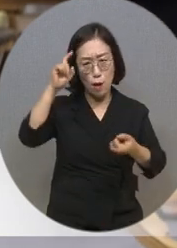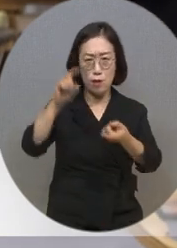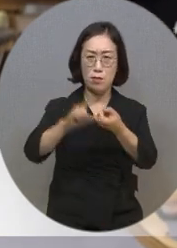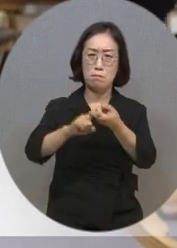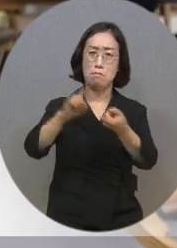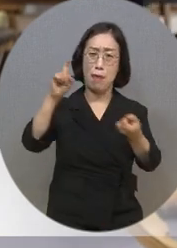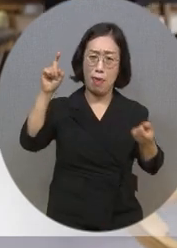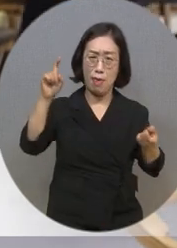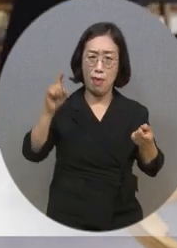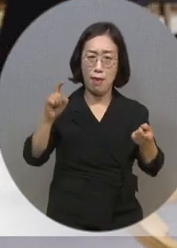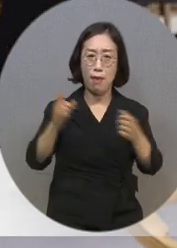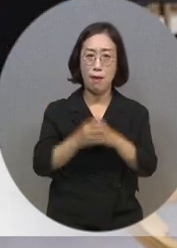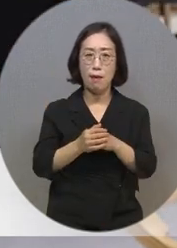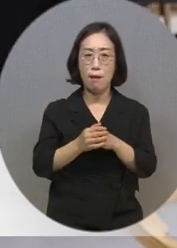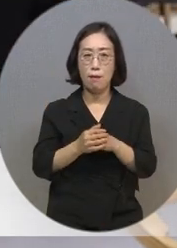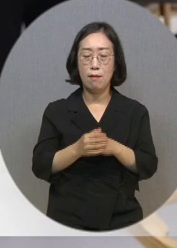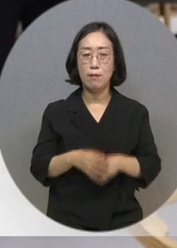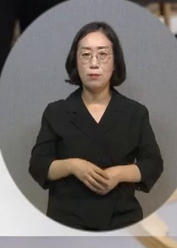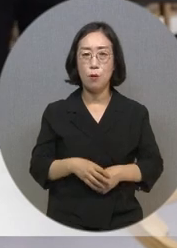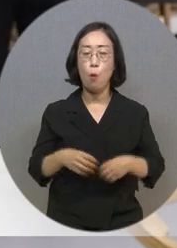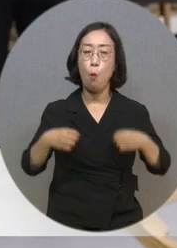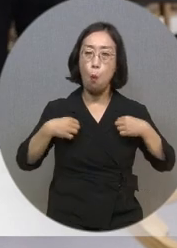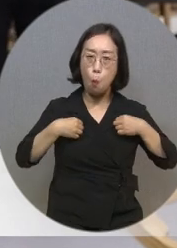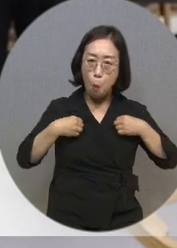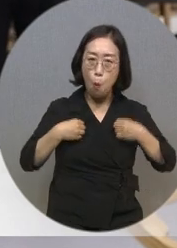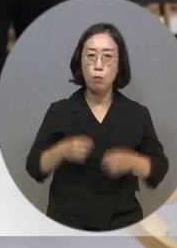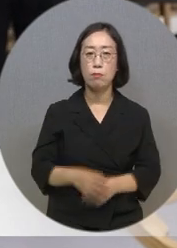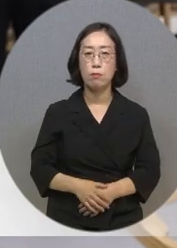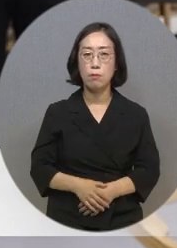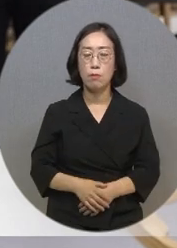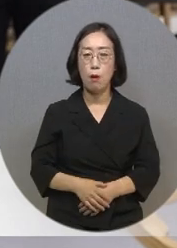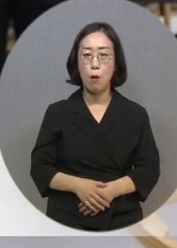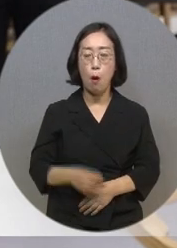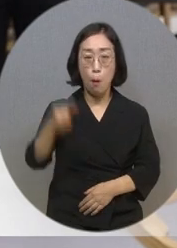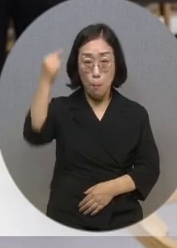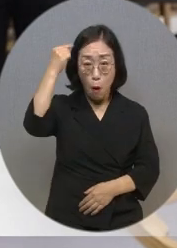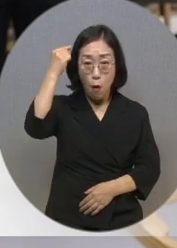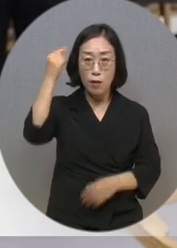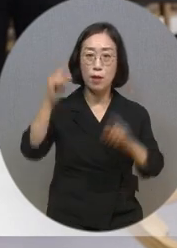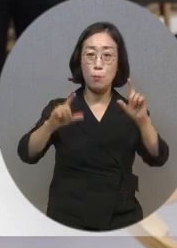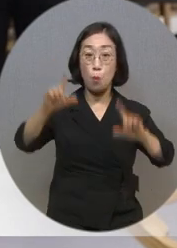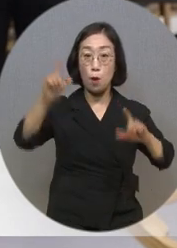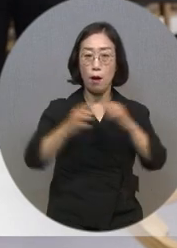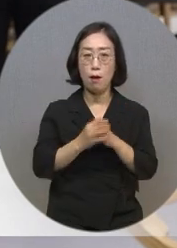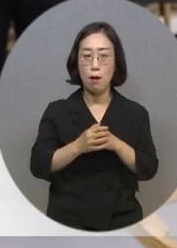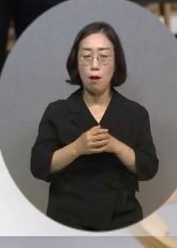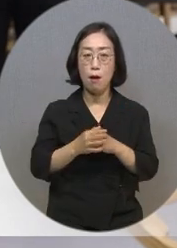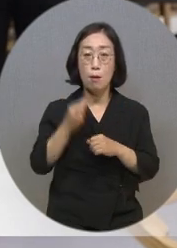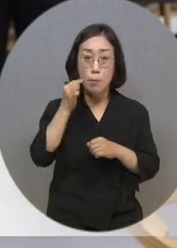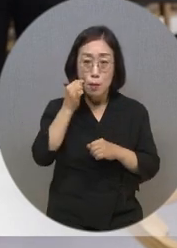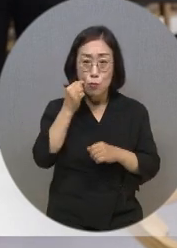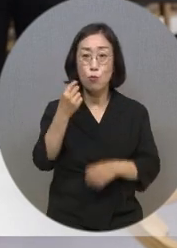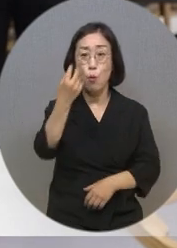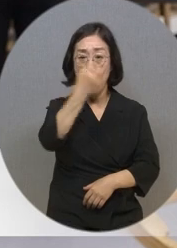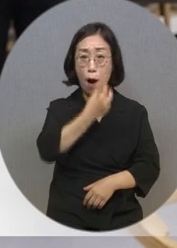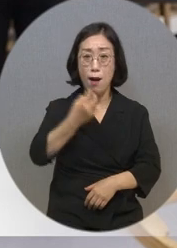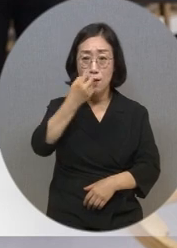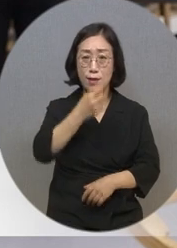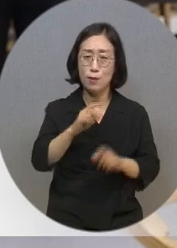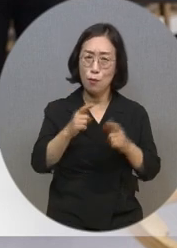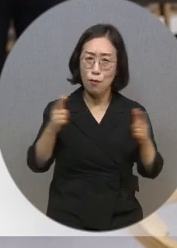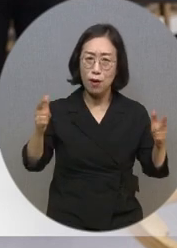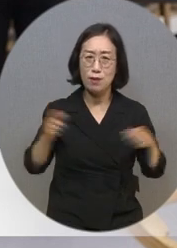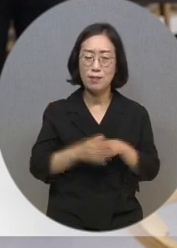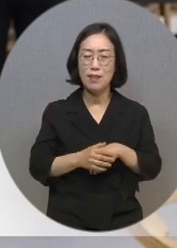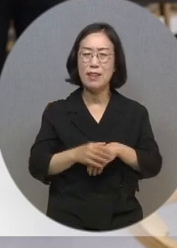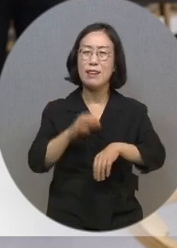됐었습니다. 그래서 그냥 옷이라든지 뭐 헤어스타일, 그다음 피부 관리 이런 것들 잘